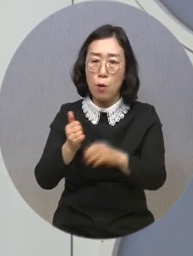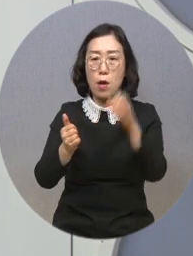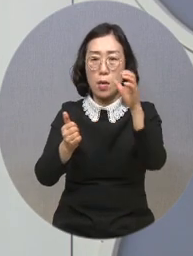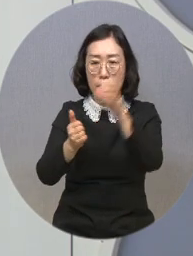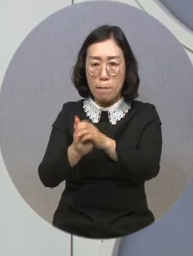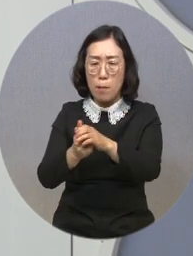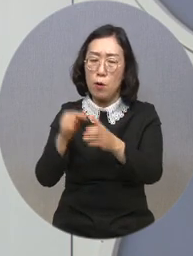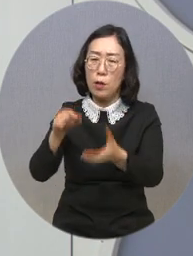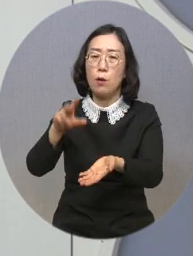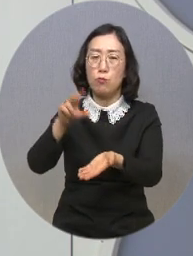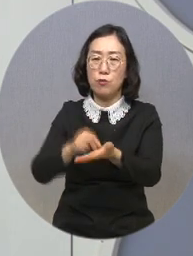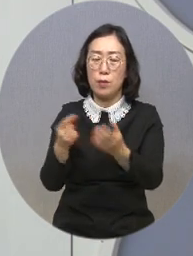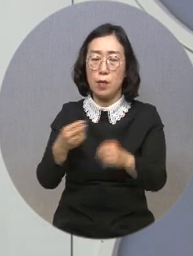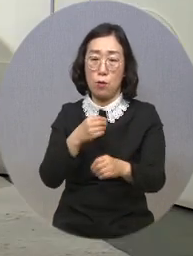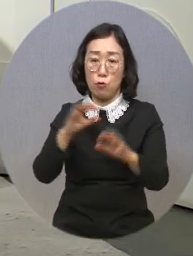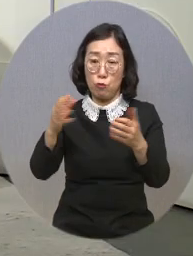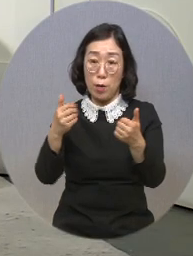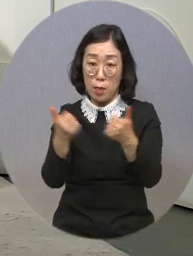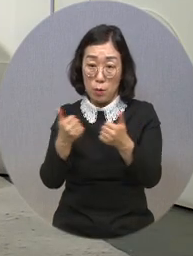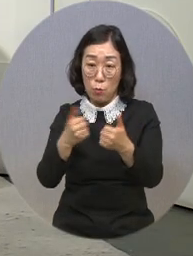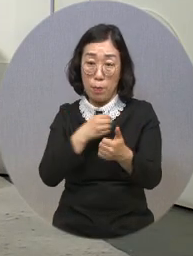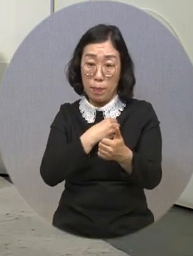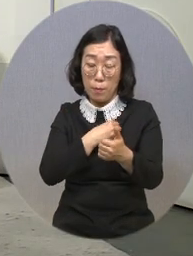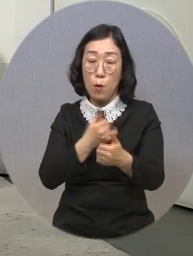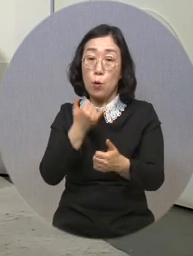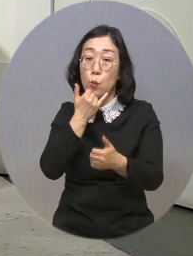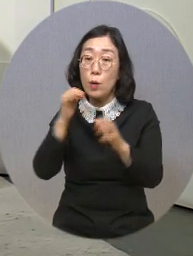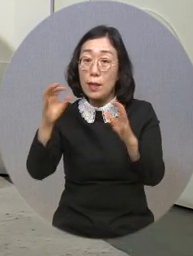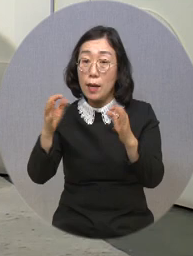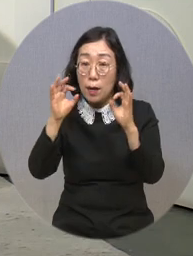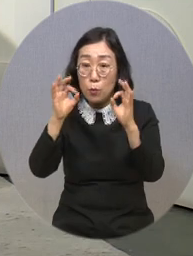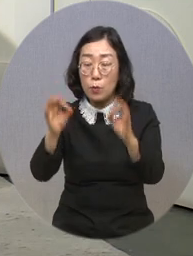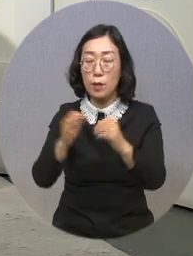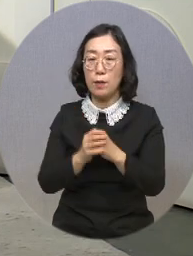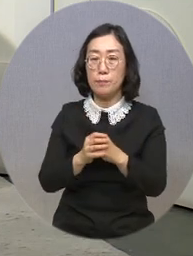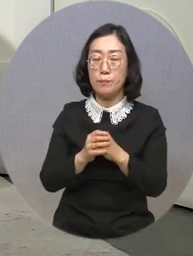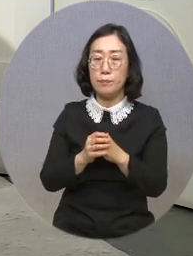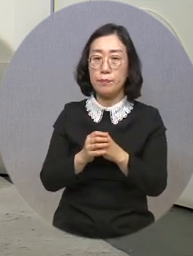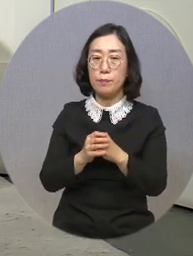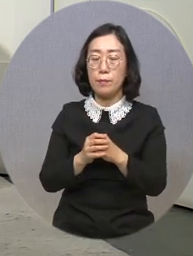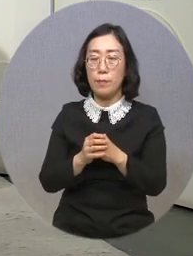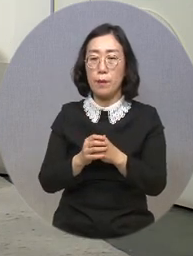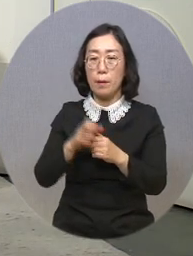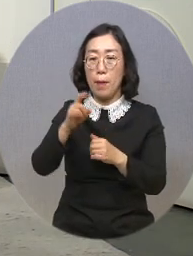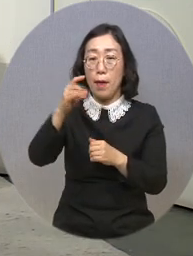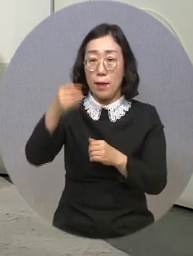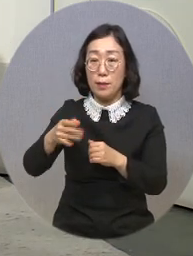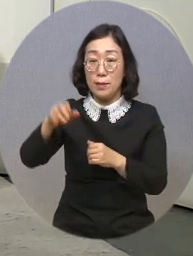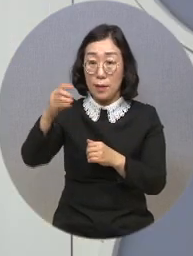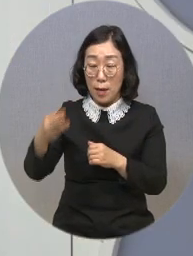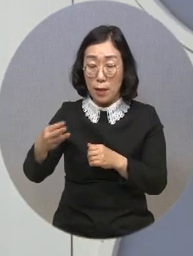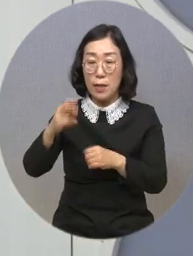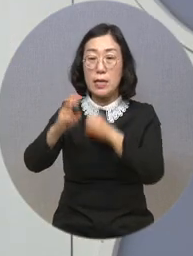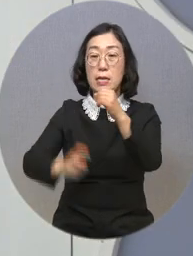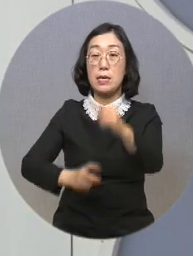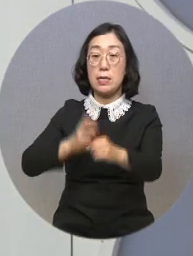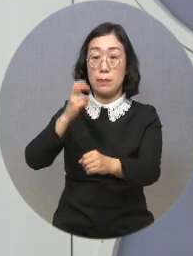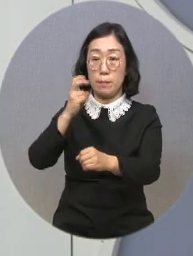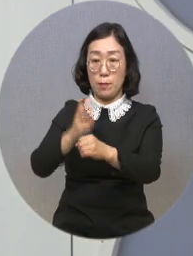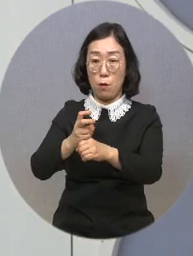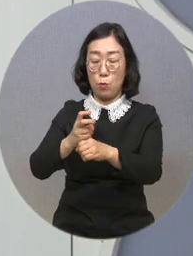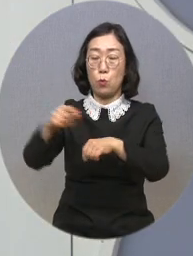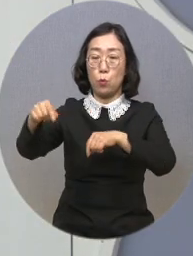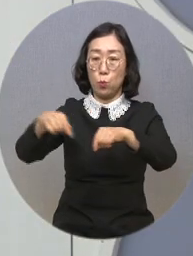이제 의원하면서 보니까 독일을 보니까 독일은 메르켈이 20년 집권을 한 거예요. 그렇죠. 그런데